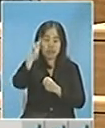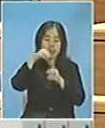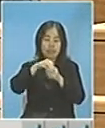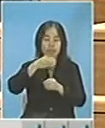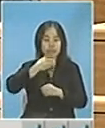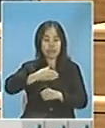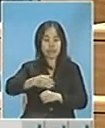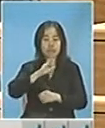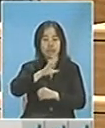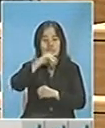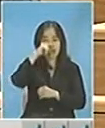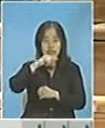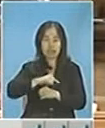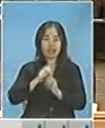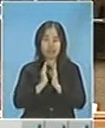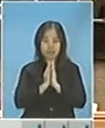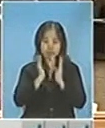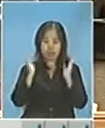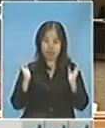คุณครับ